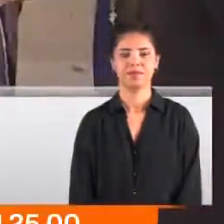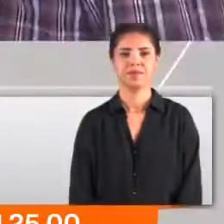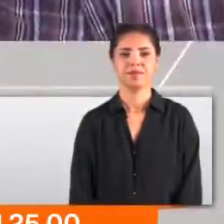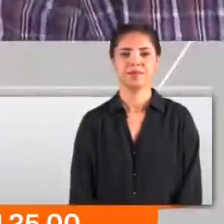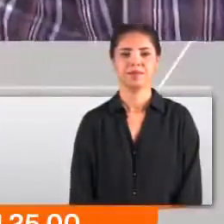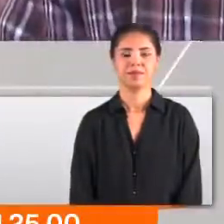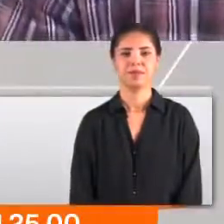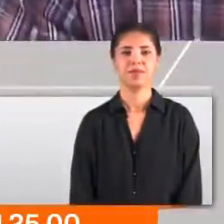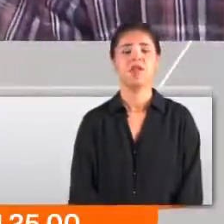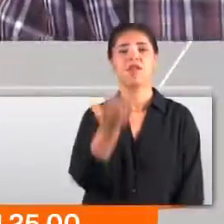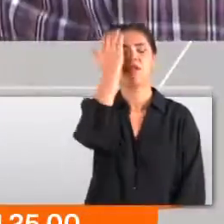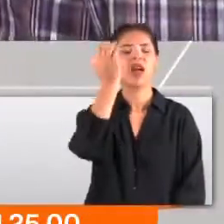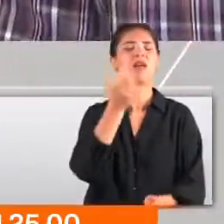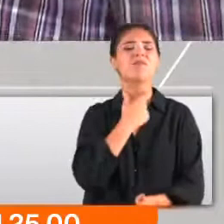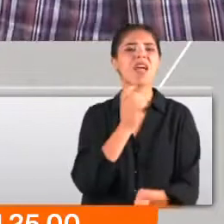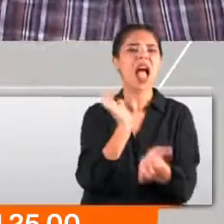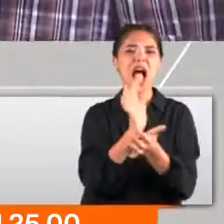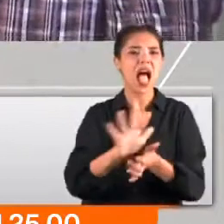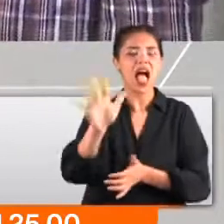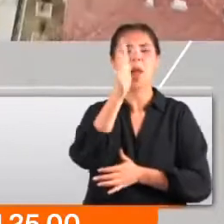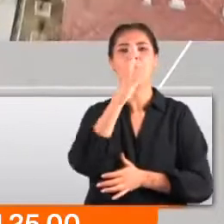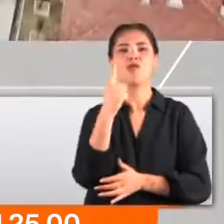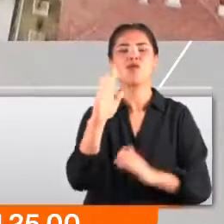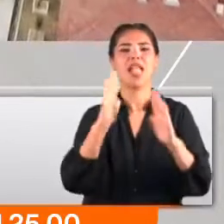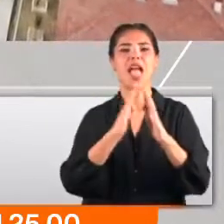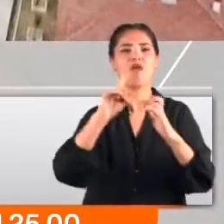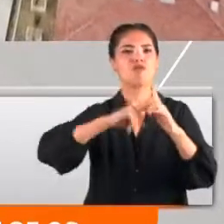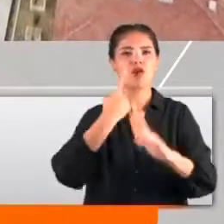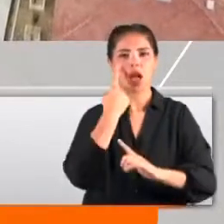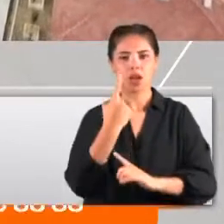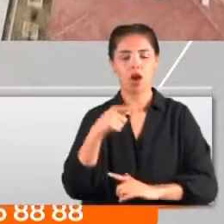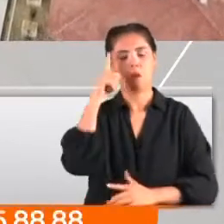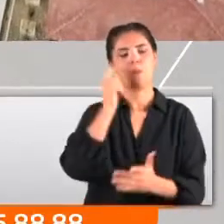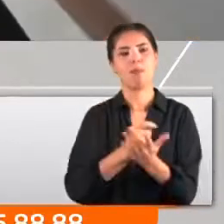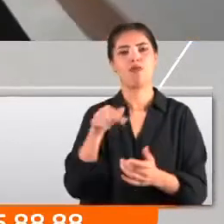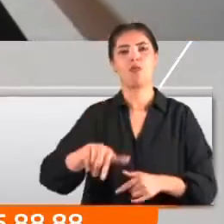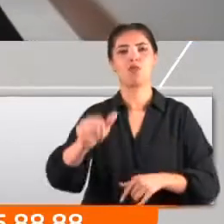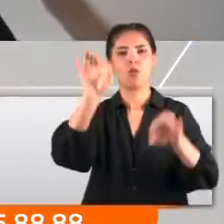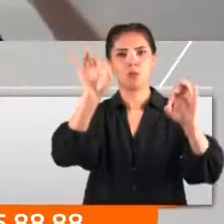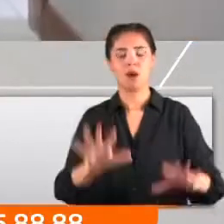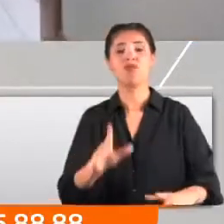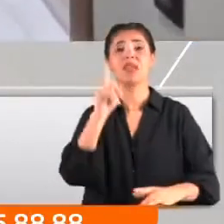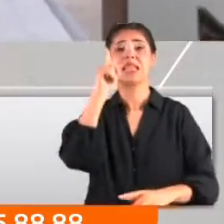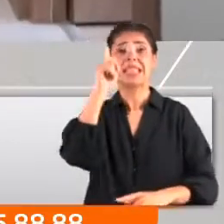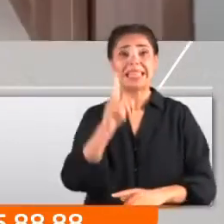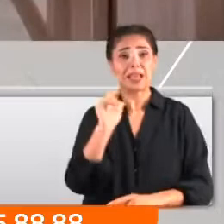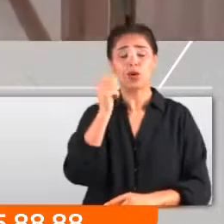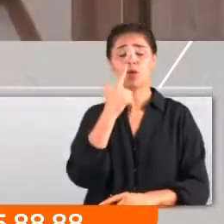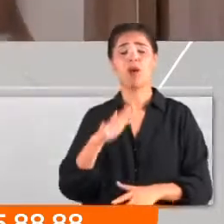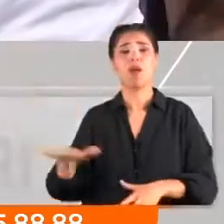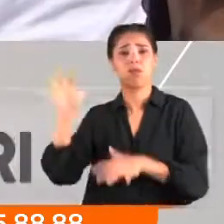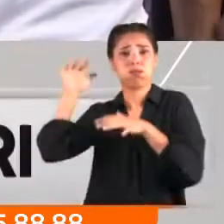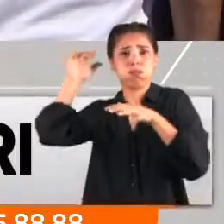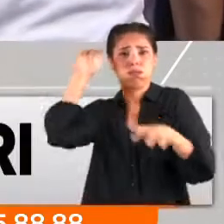kurtuluruz. Dar gelirli vatandaş için 500 bin konut müjdesinde başvurular bugün başladı. İlk gün yoğunluğundan başvuruların